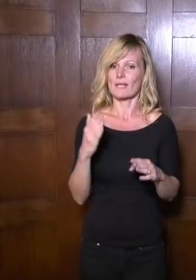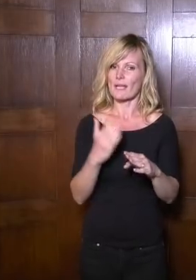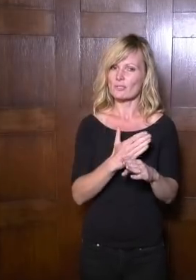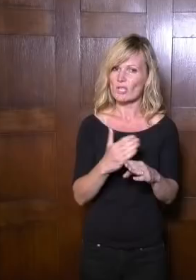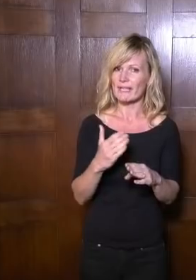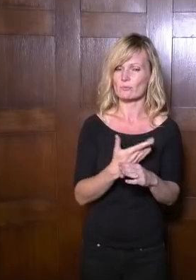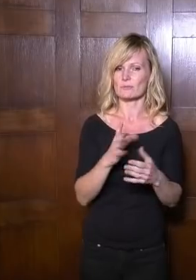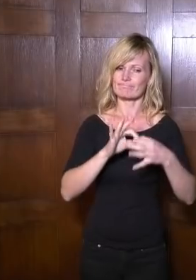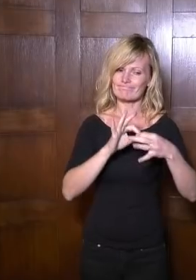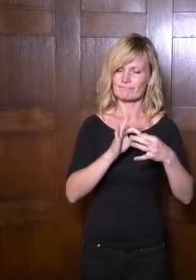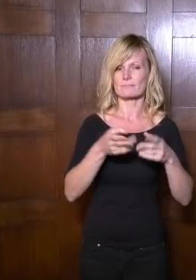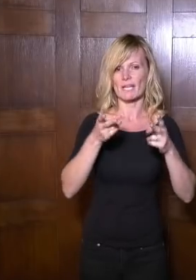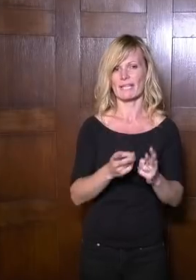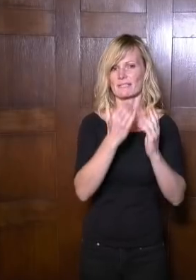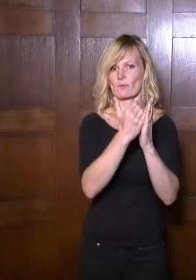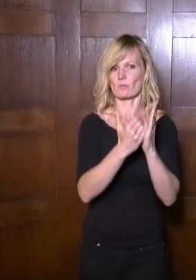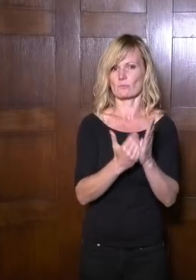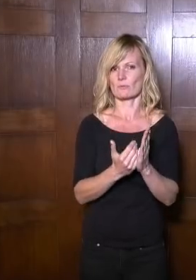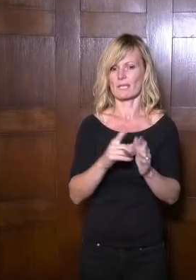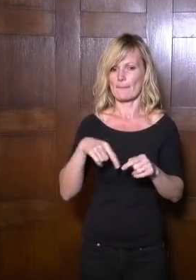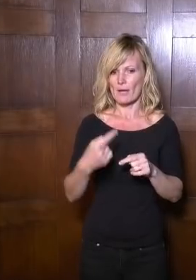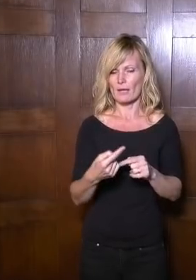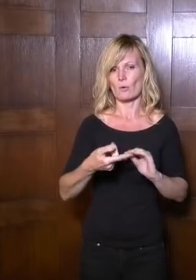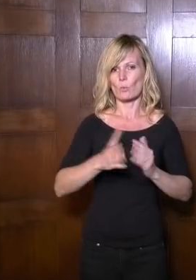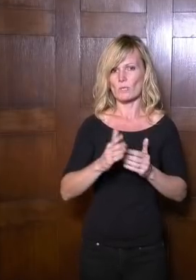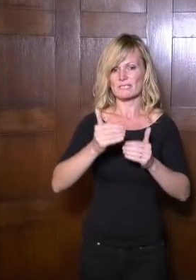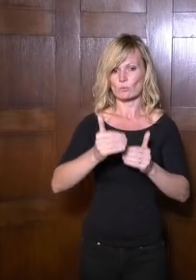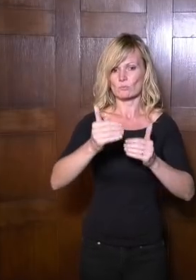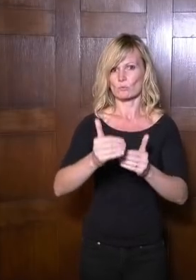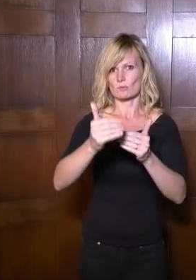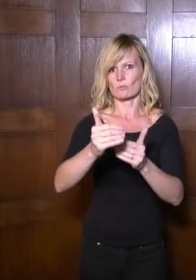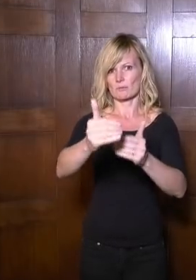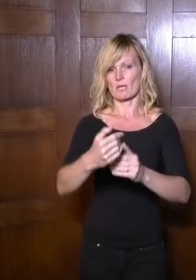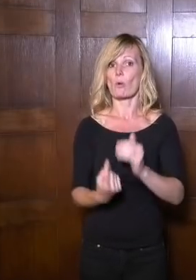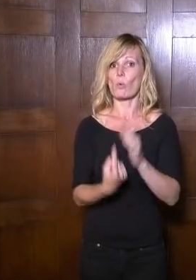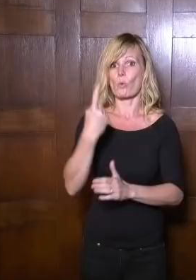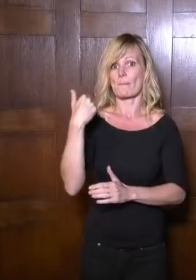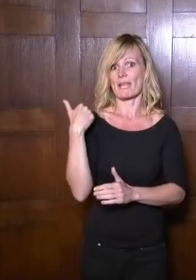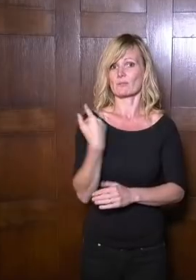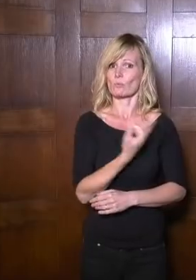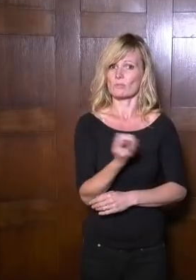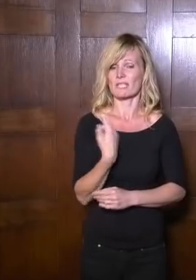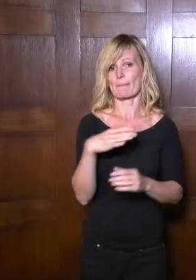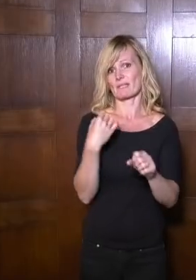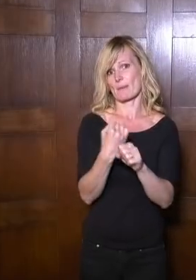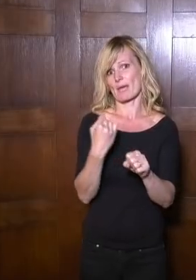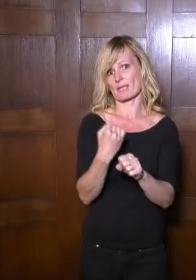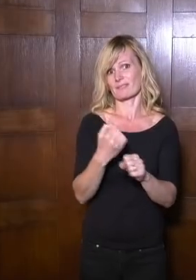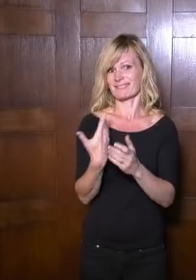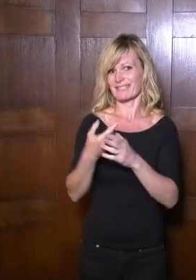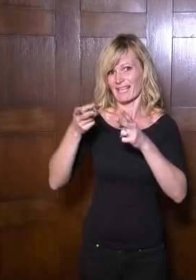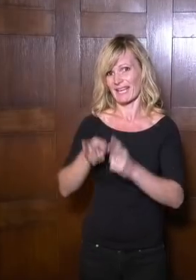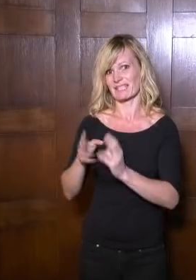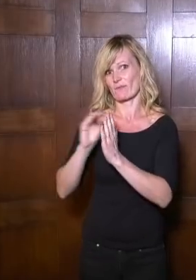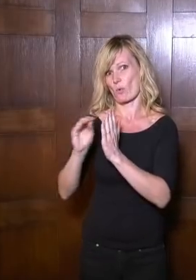Rechtsverordnung getroffen haben, dass wir immer sehr kurze Abstände, auch wenn das natürlich mit hohen Belastungen auch für unsere Mitarbeiterinnen und Mitarbeiter, die diese Rechtsverordnung ja dann mit